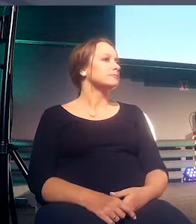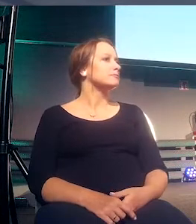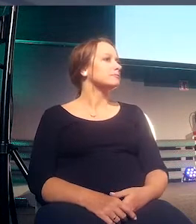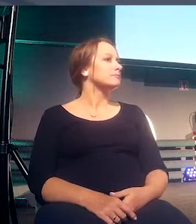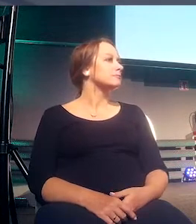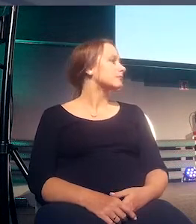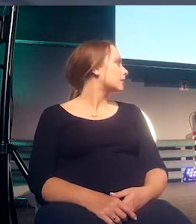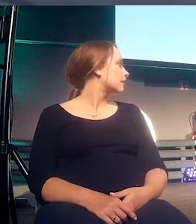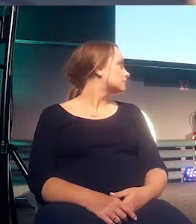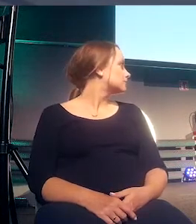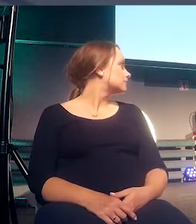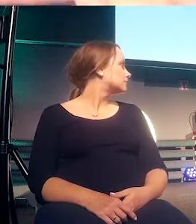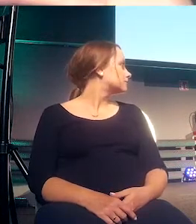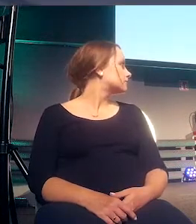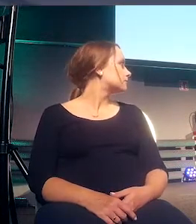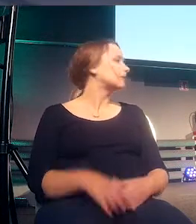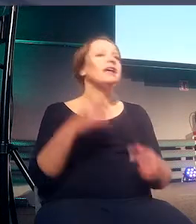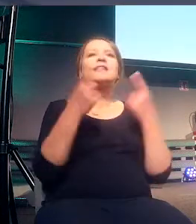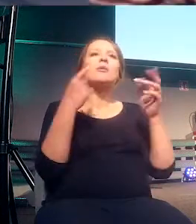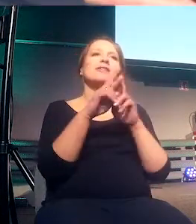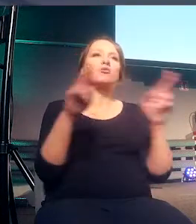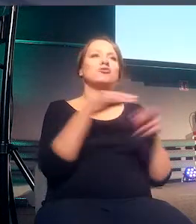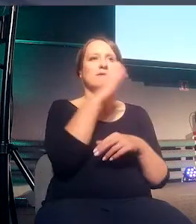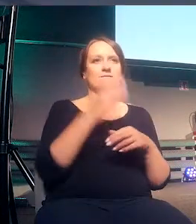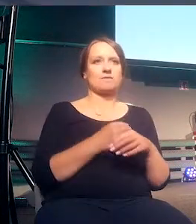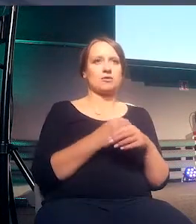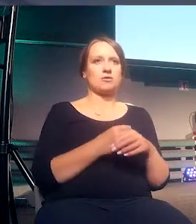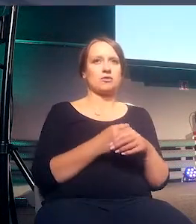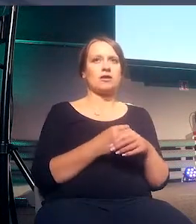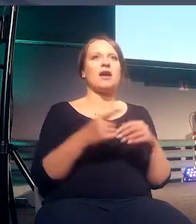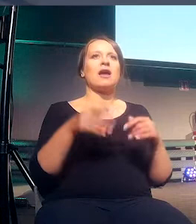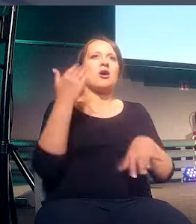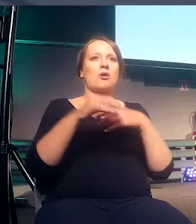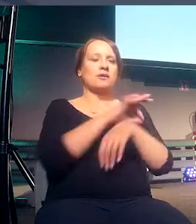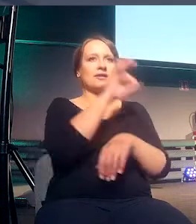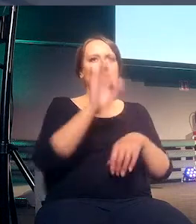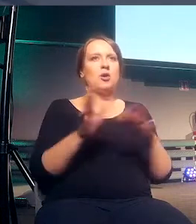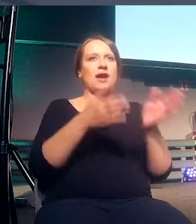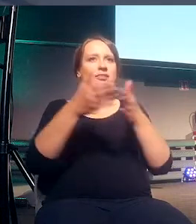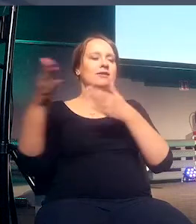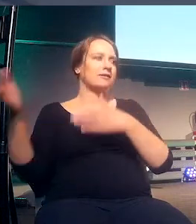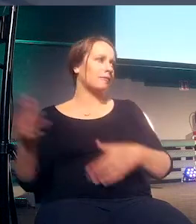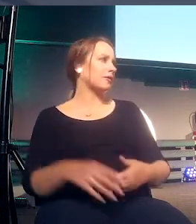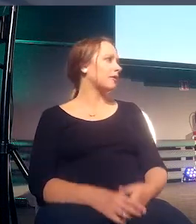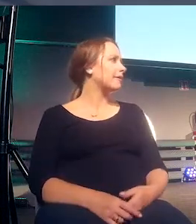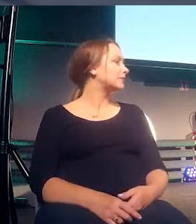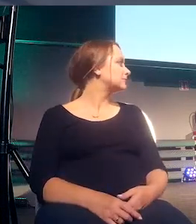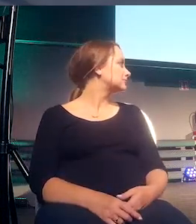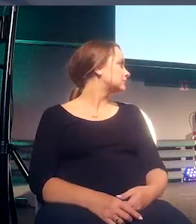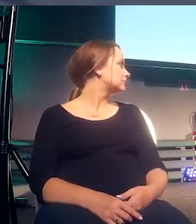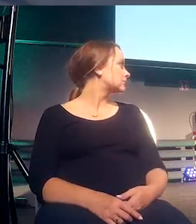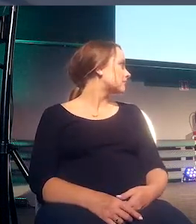Sytuacja wygląda tak. UX designer przychodzi na spotkanie, pokazuje projekt i następnie zaczyna się